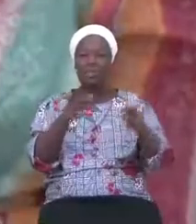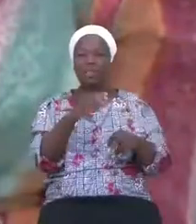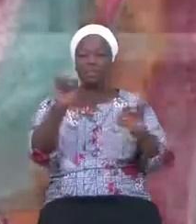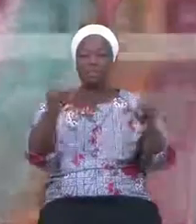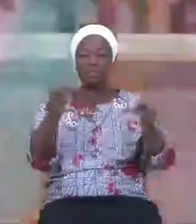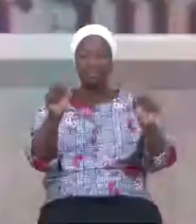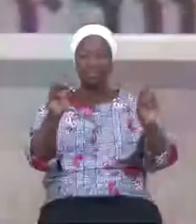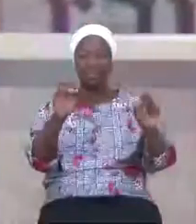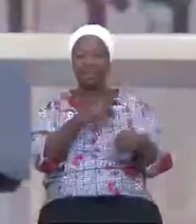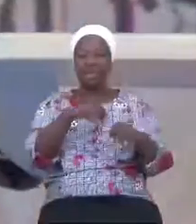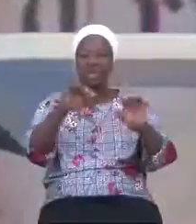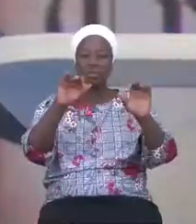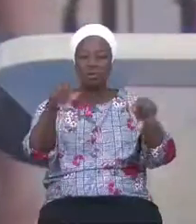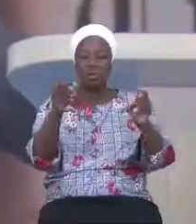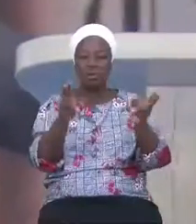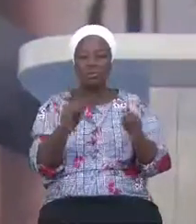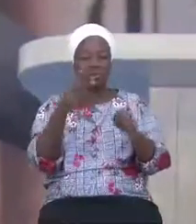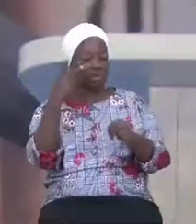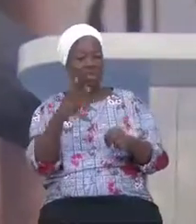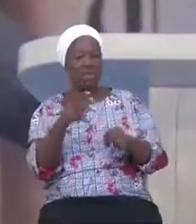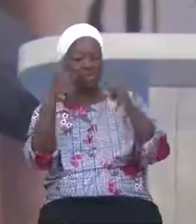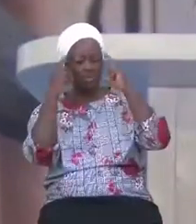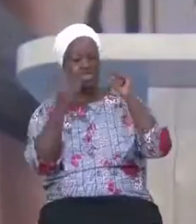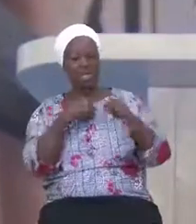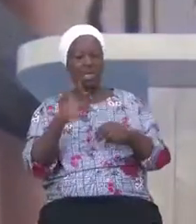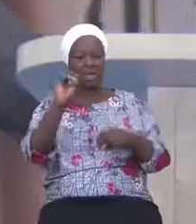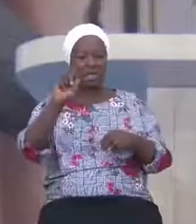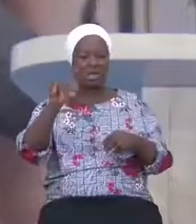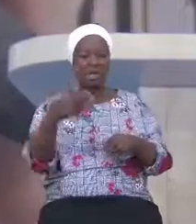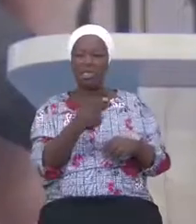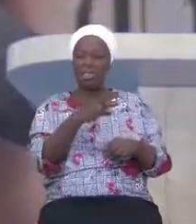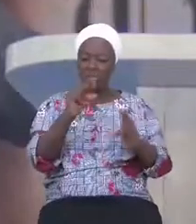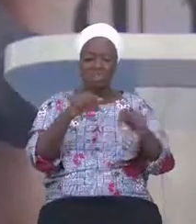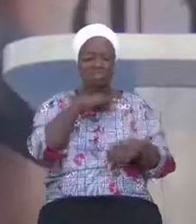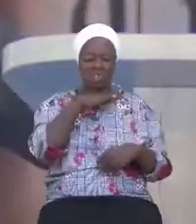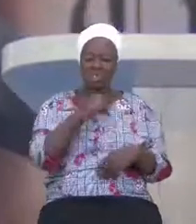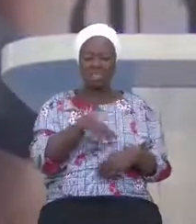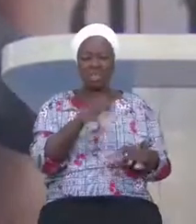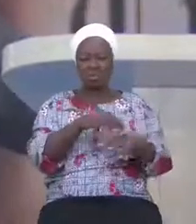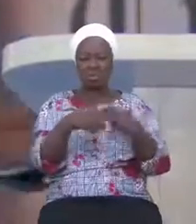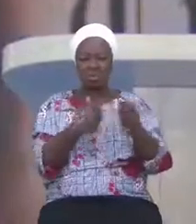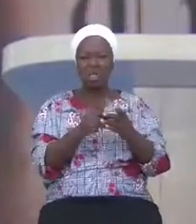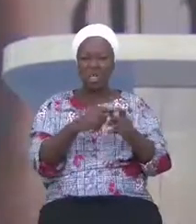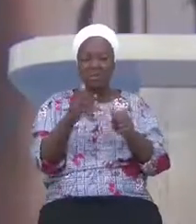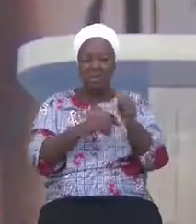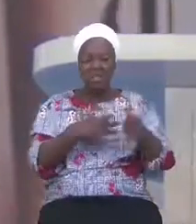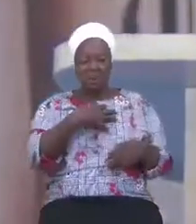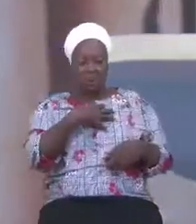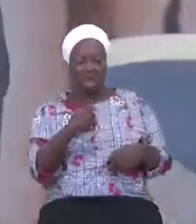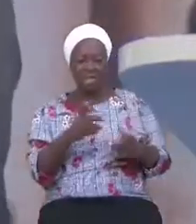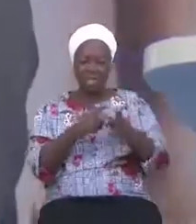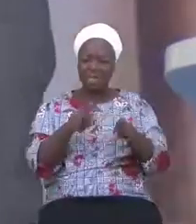regardé Moïse, il n'y avait pas de tache, tout était irrépréhensible. Et comme ils ont regardé le